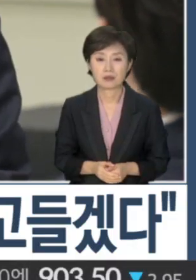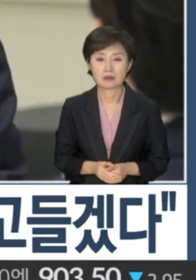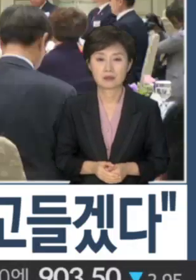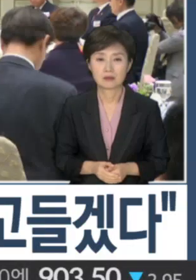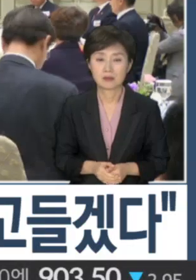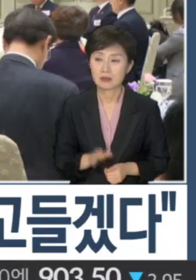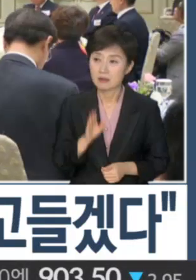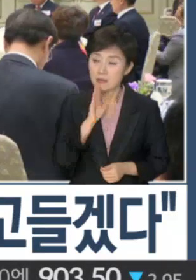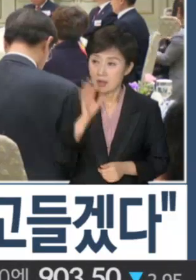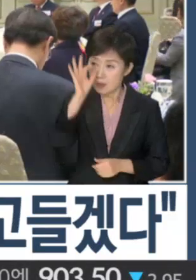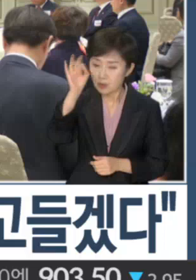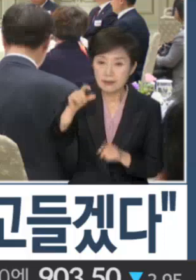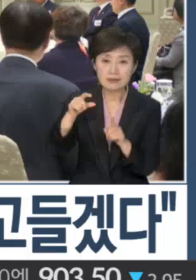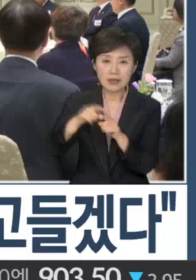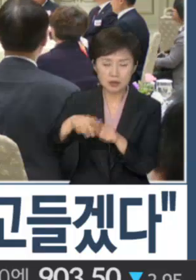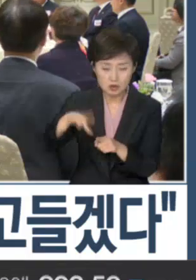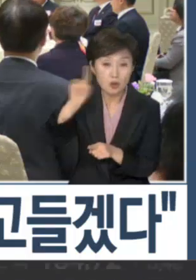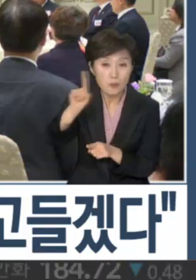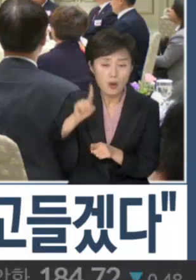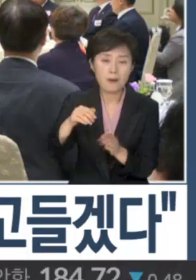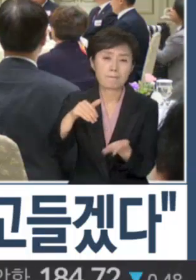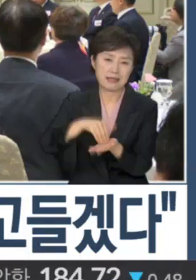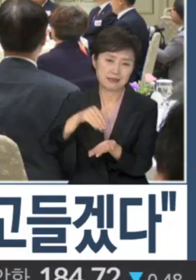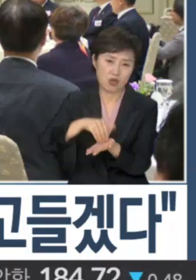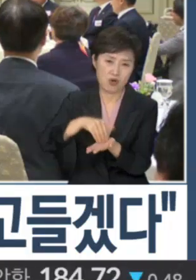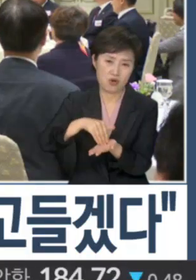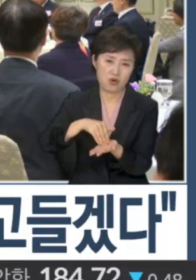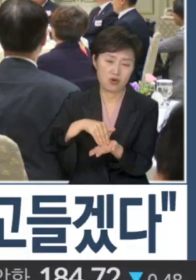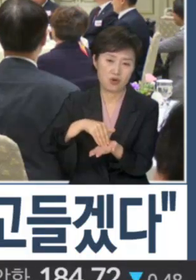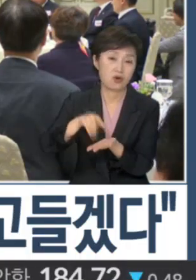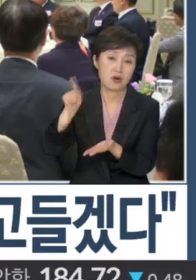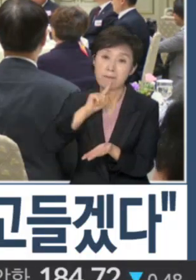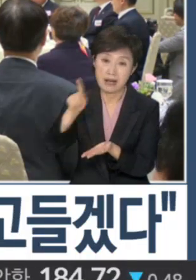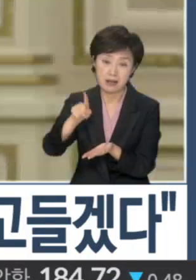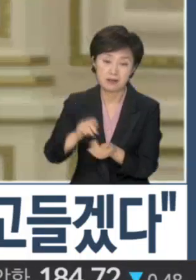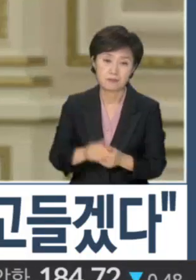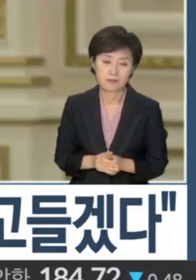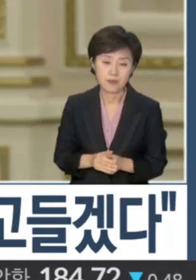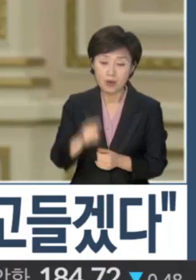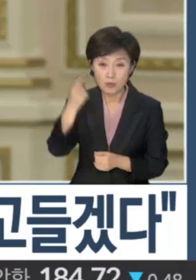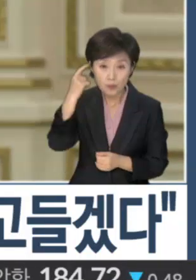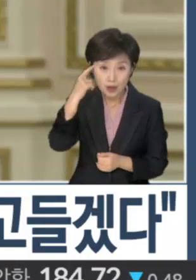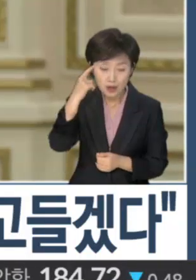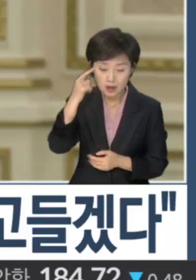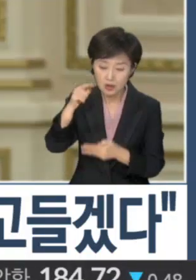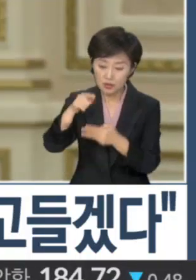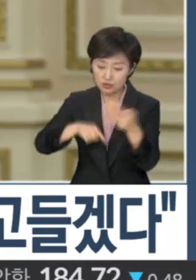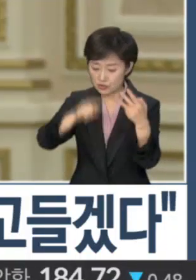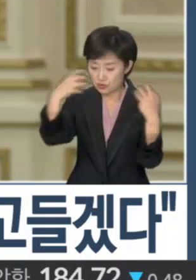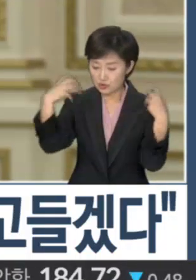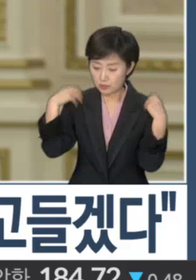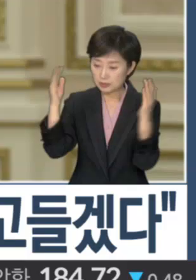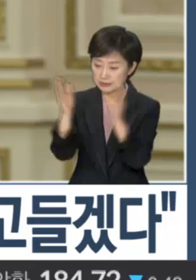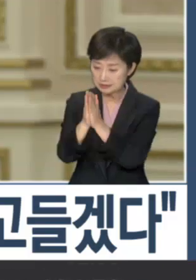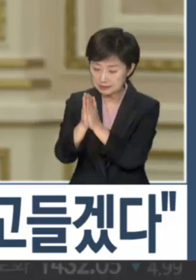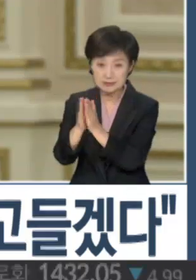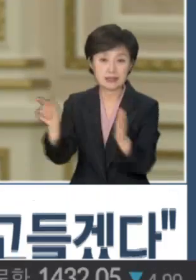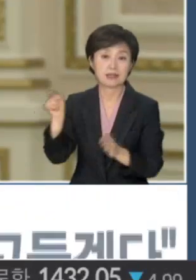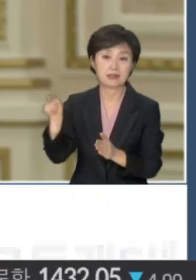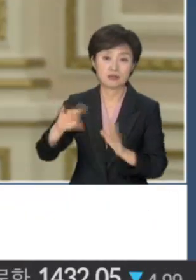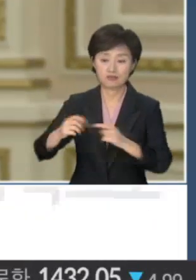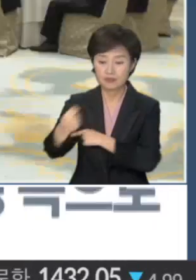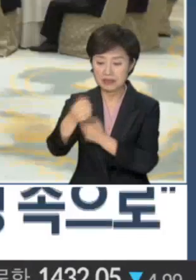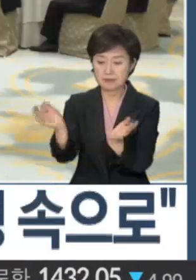어려웠던 반성이라고 하는 단어가 연이어 나오게 되는데 결국 이 정권 교체를 통해서 윤석열 정부와 또 국민의힘이라고